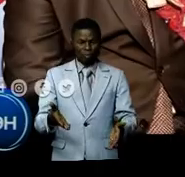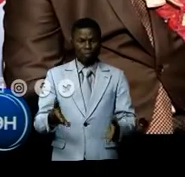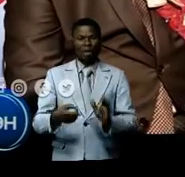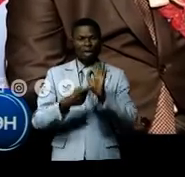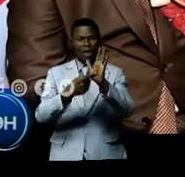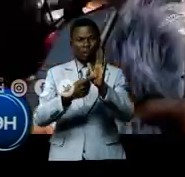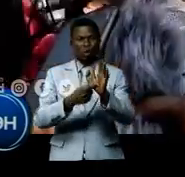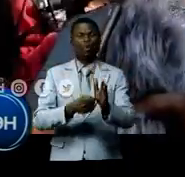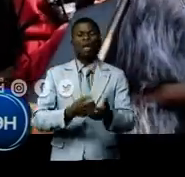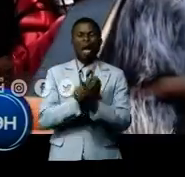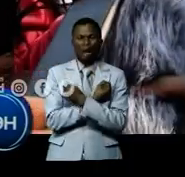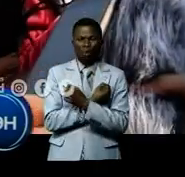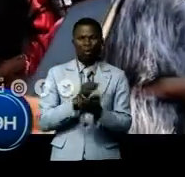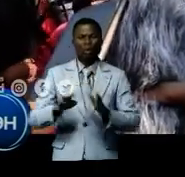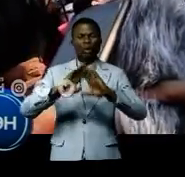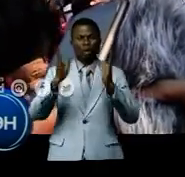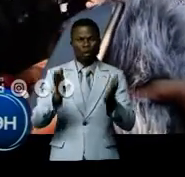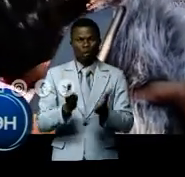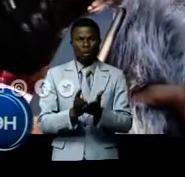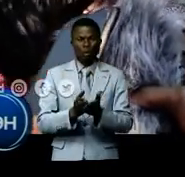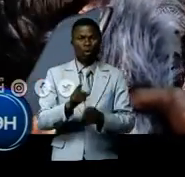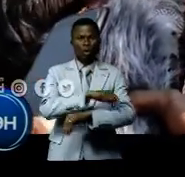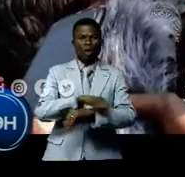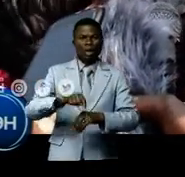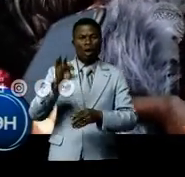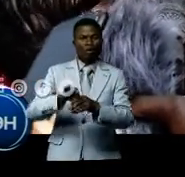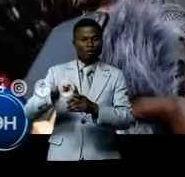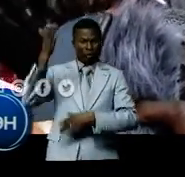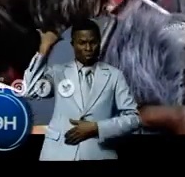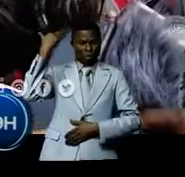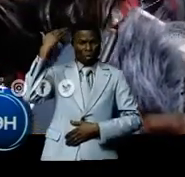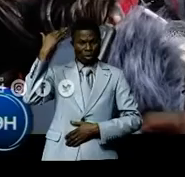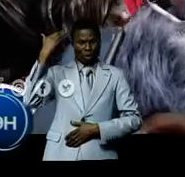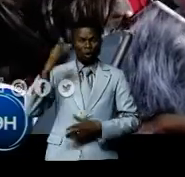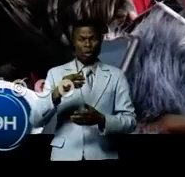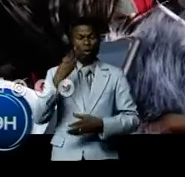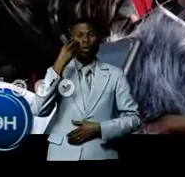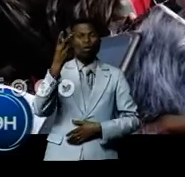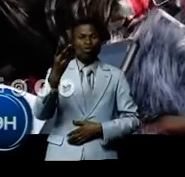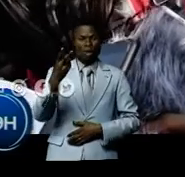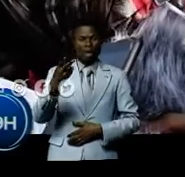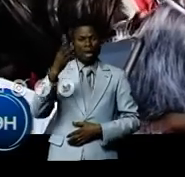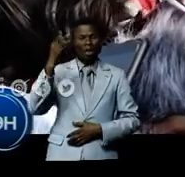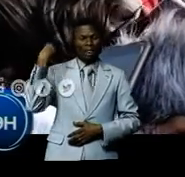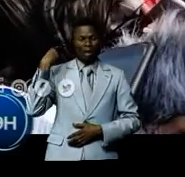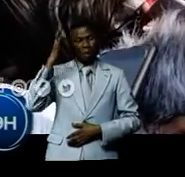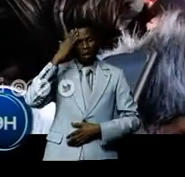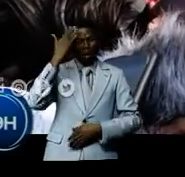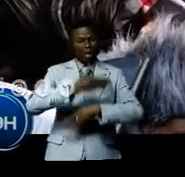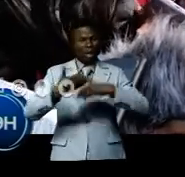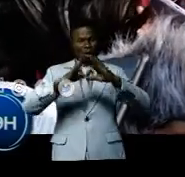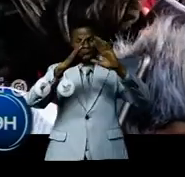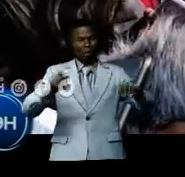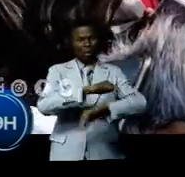leur gratitude. De toute la législature passée, jamais un élu n'avait osé penser construire les